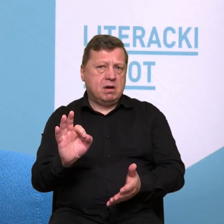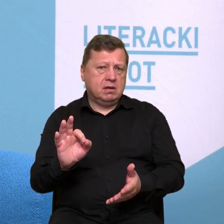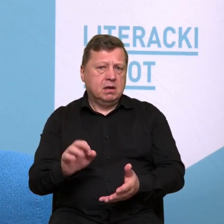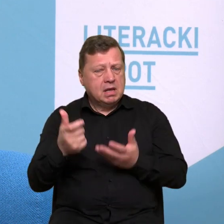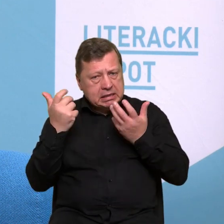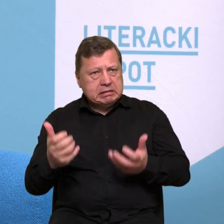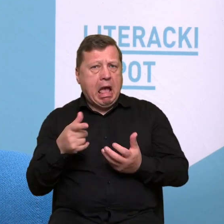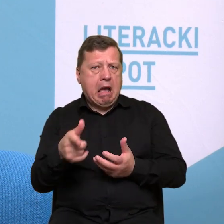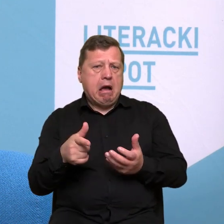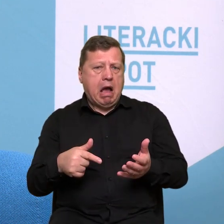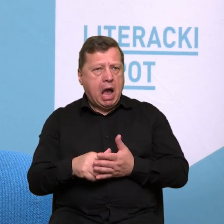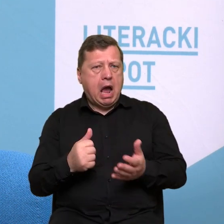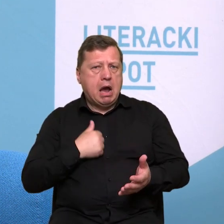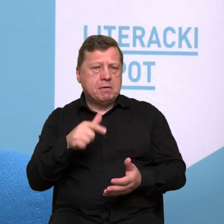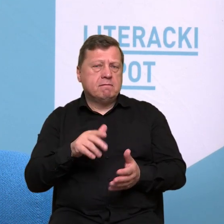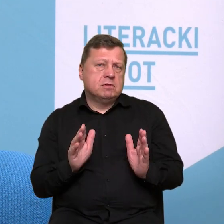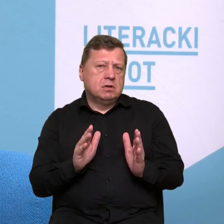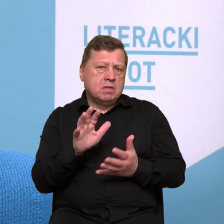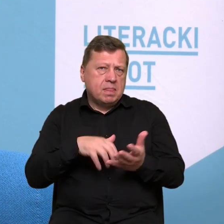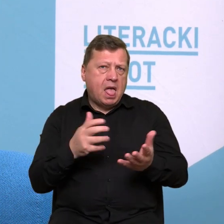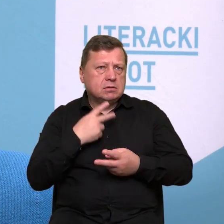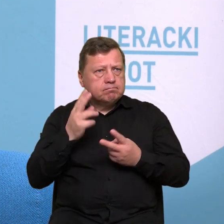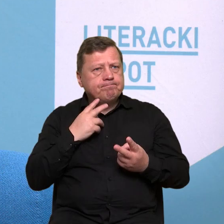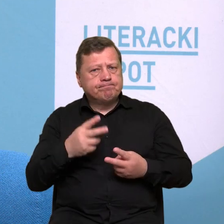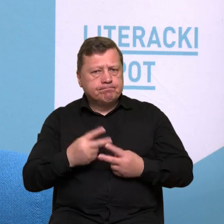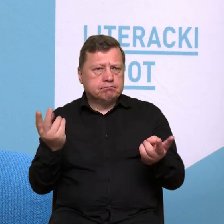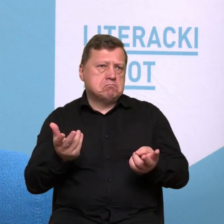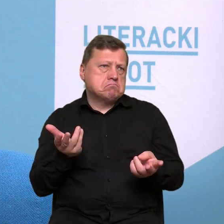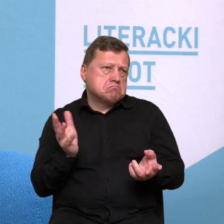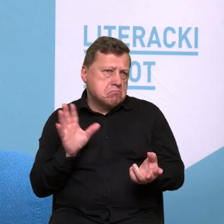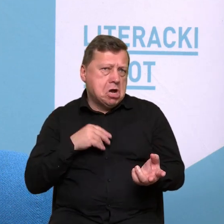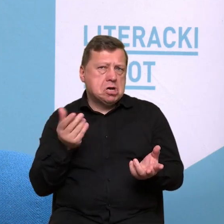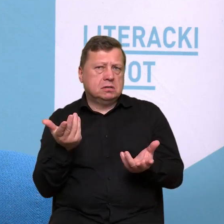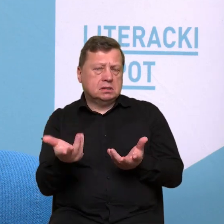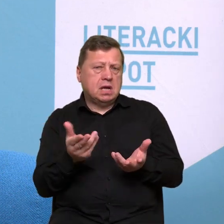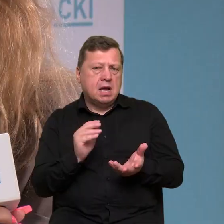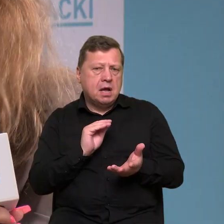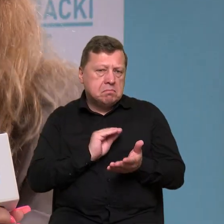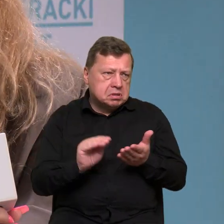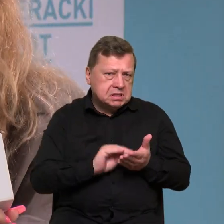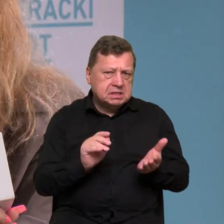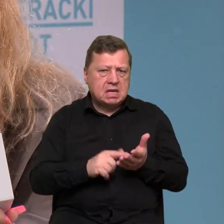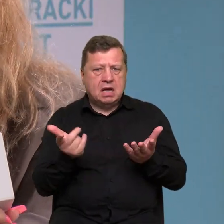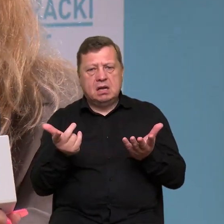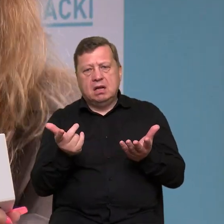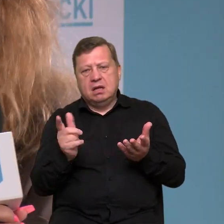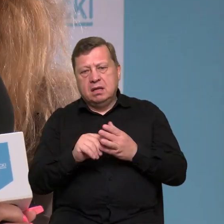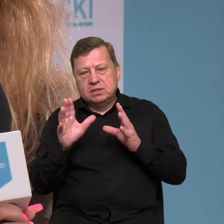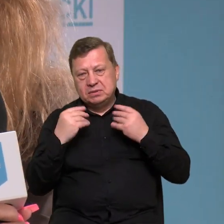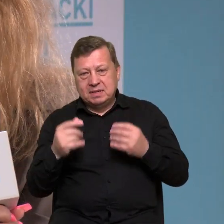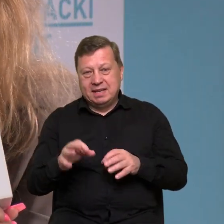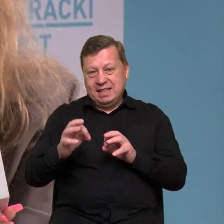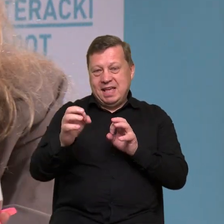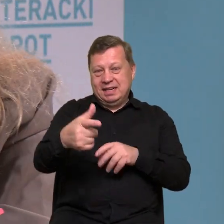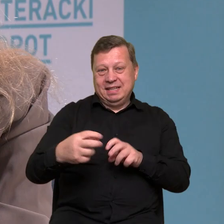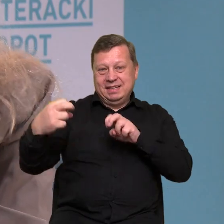i chciałaś, żeby to też wybrzmiało w twoim tekście, że można pisać i się uśmiechać. Tutaj też z nami siedzisz